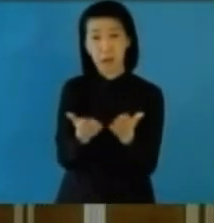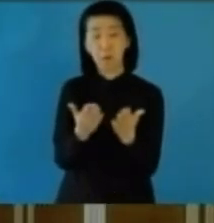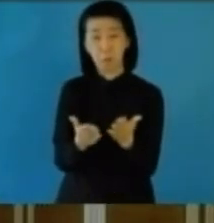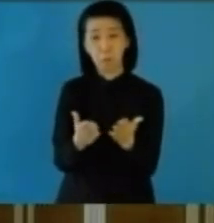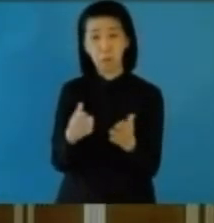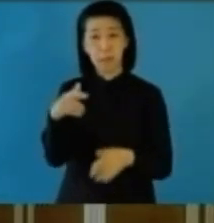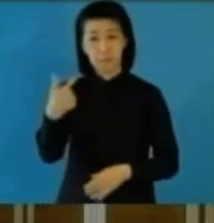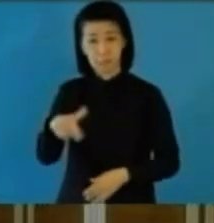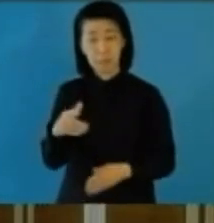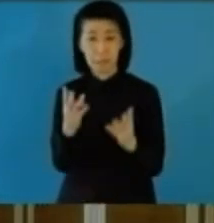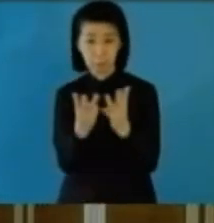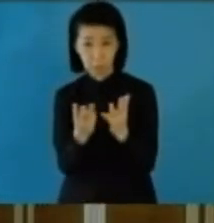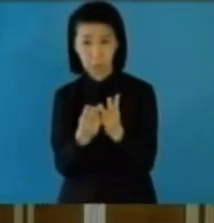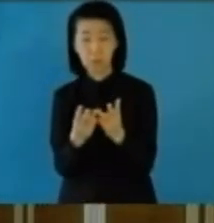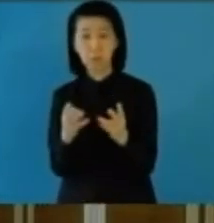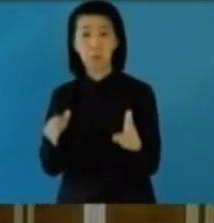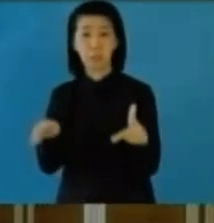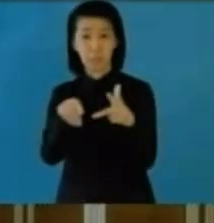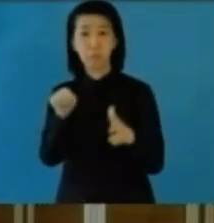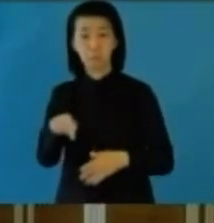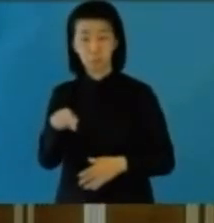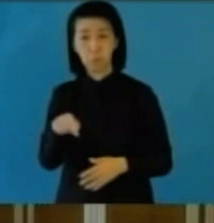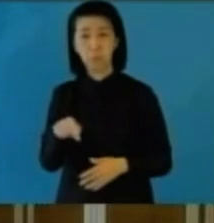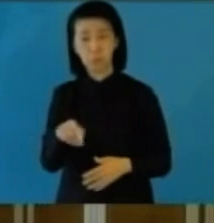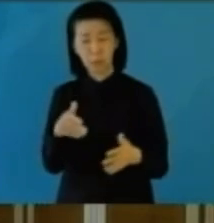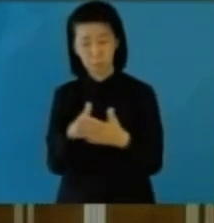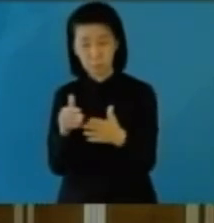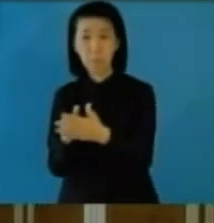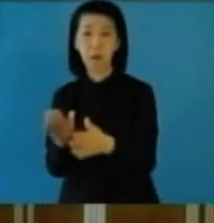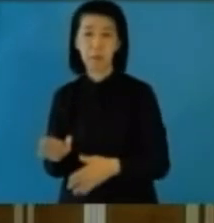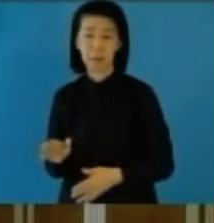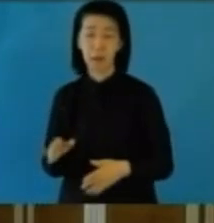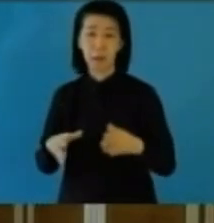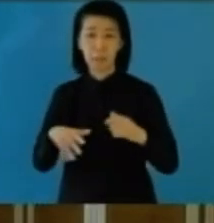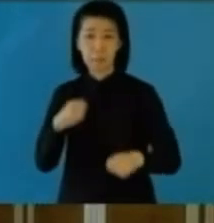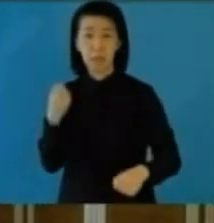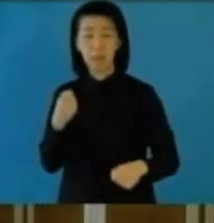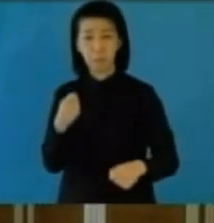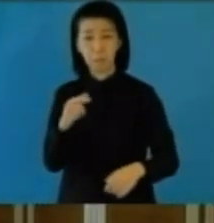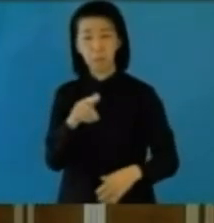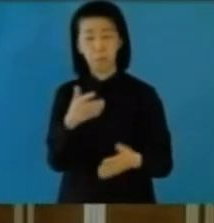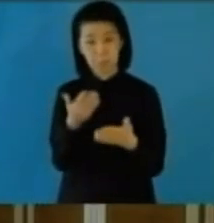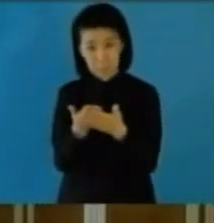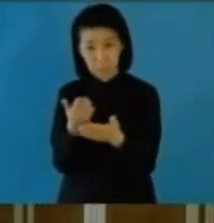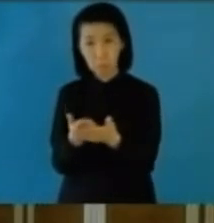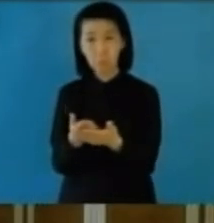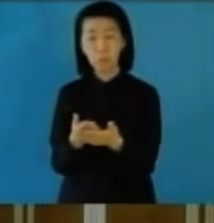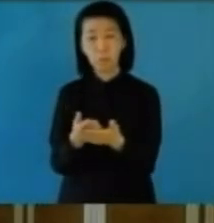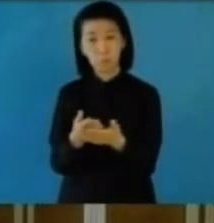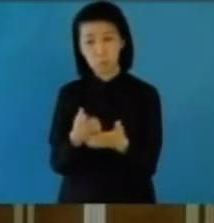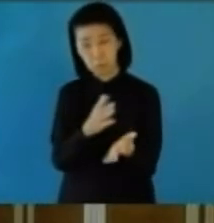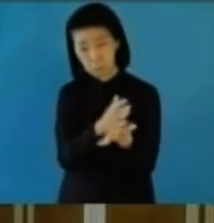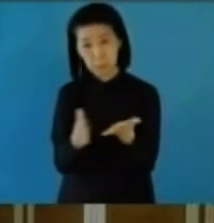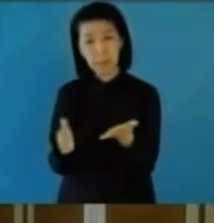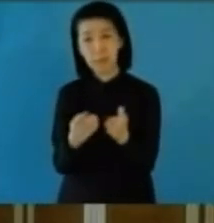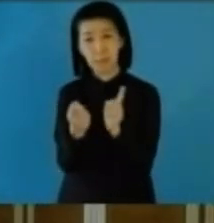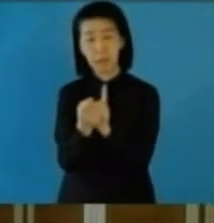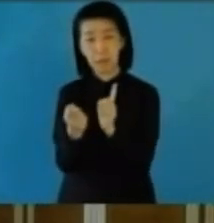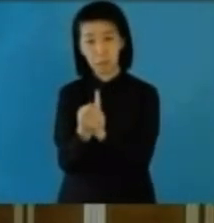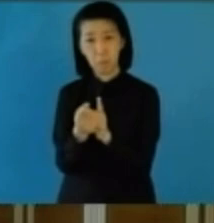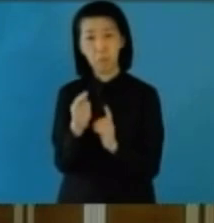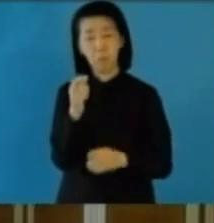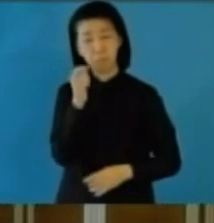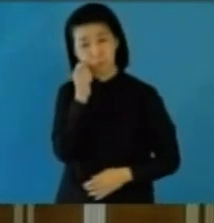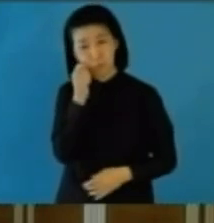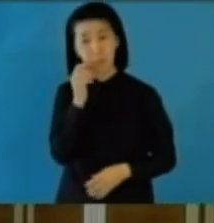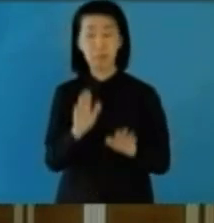校施設などの教育資源に限りがあり、生徒の多様なニーズのすべてに一つの学校で対応することが難し